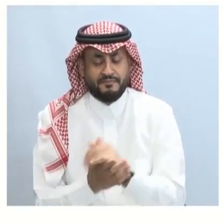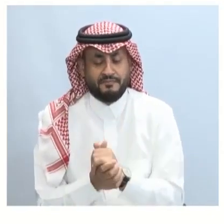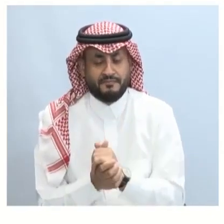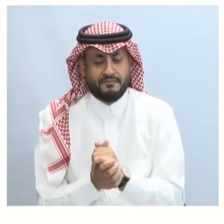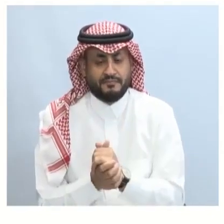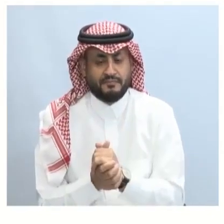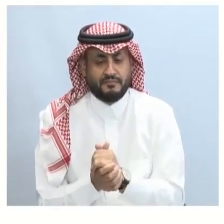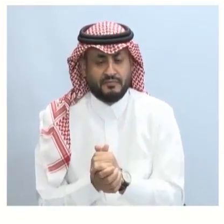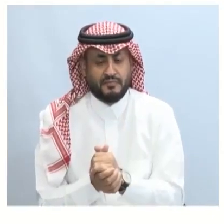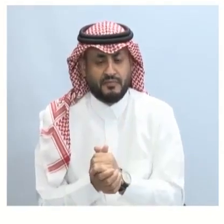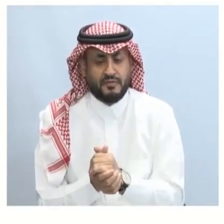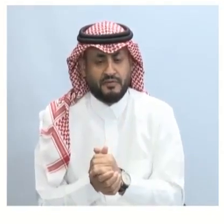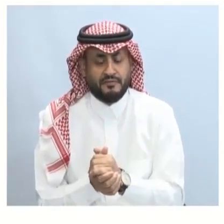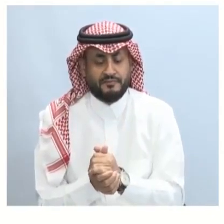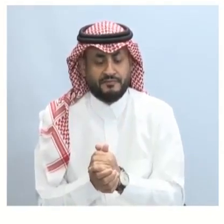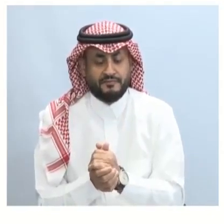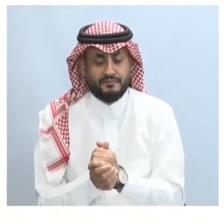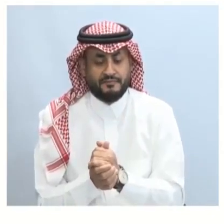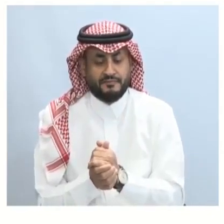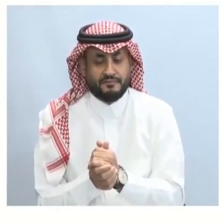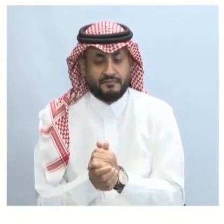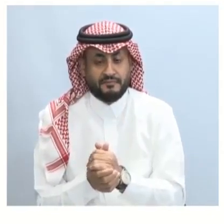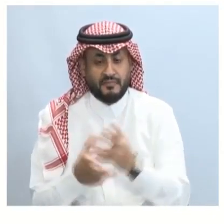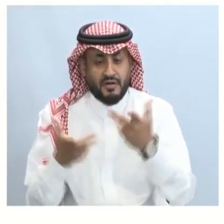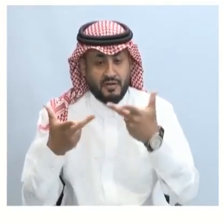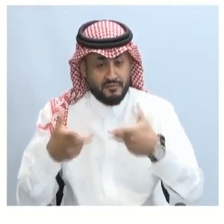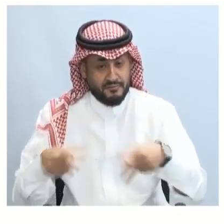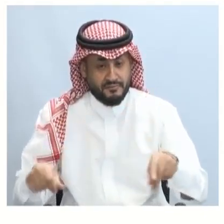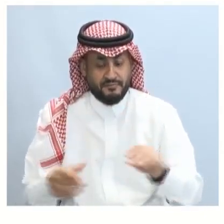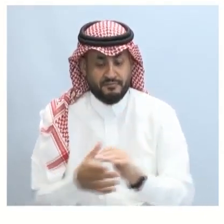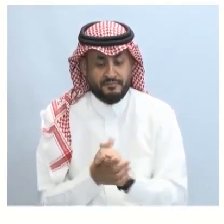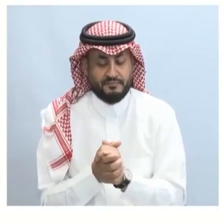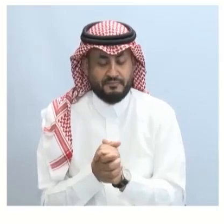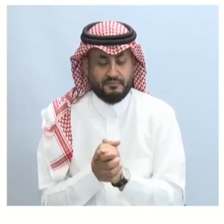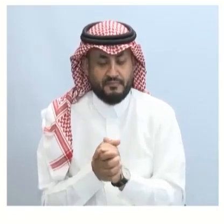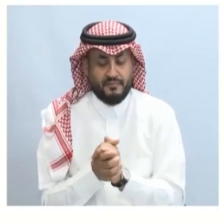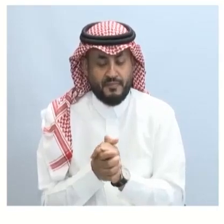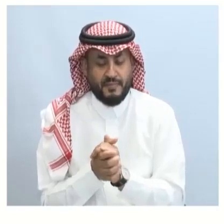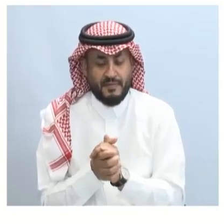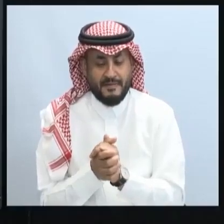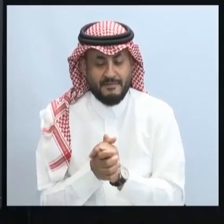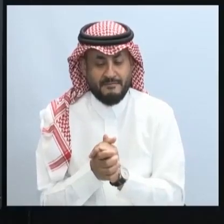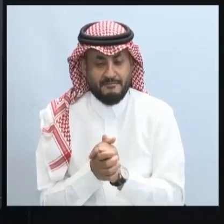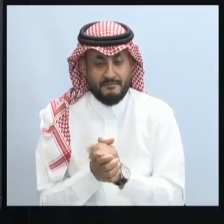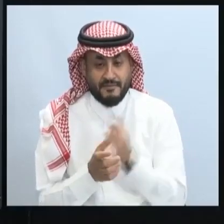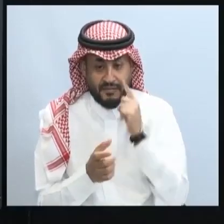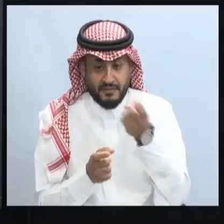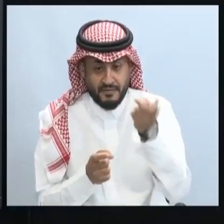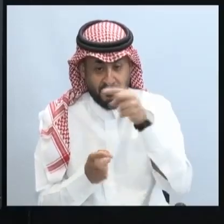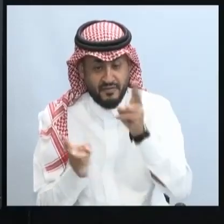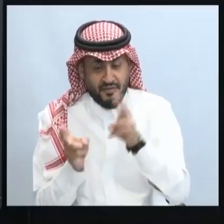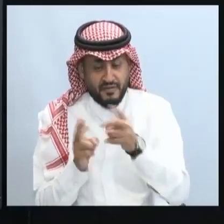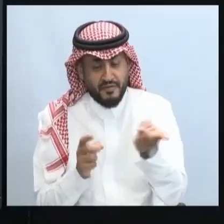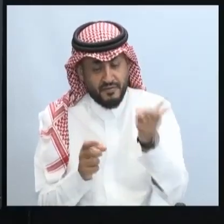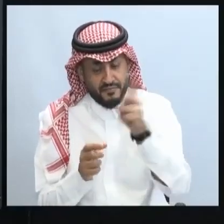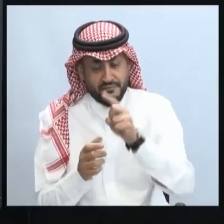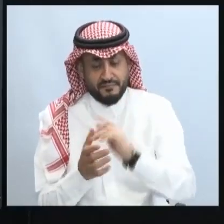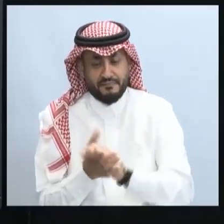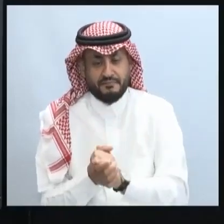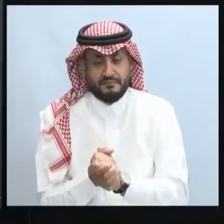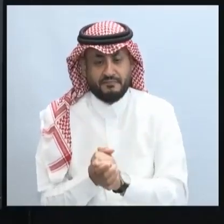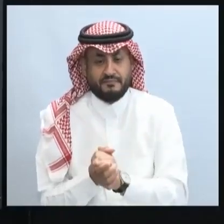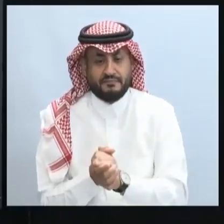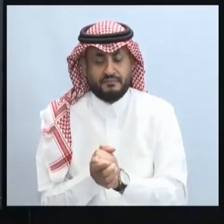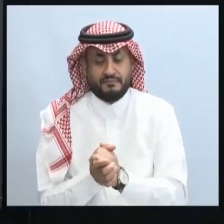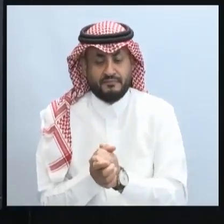وبامكانكم استخراج فوائد اخرى الى هنا نكون قد وصلنا الى ختام درسنا القاكم باذن الله تعالى في درس جديد